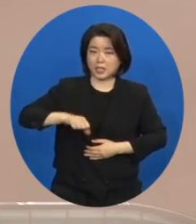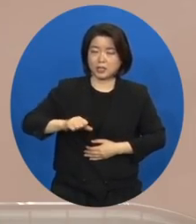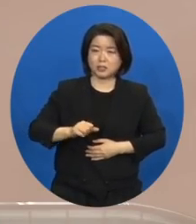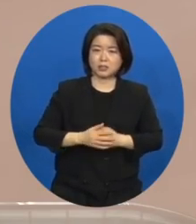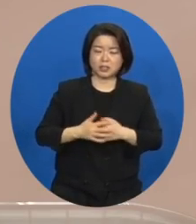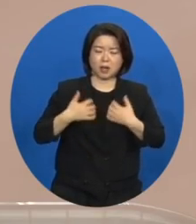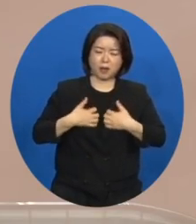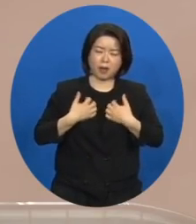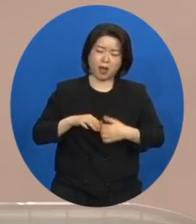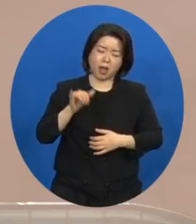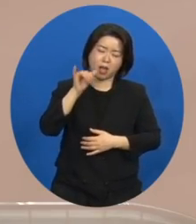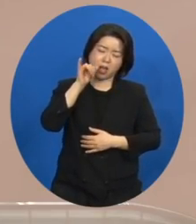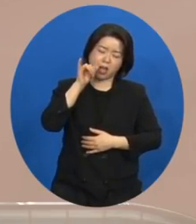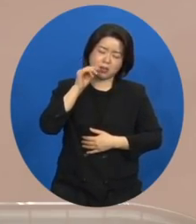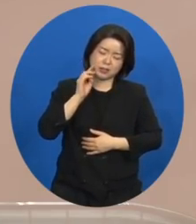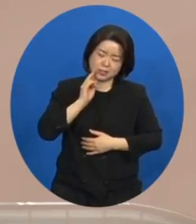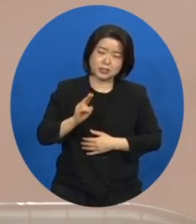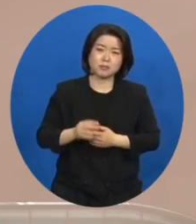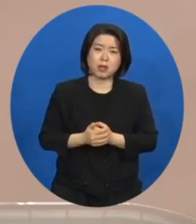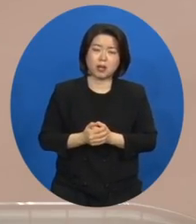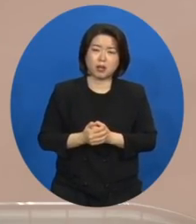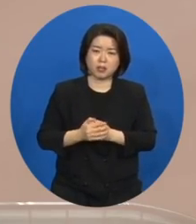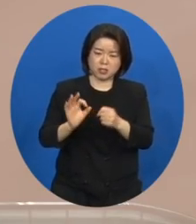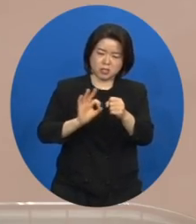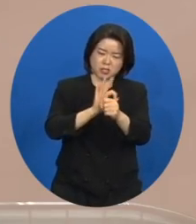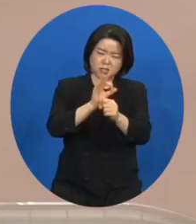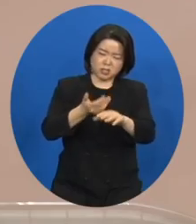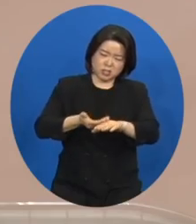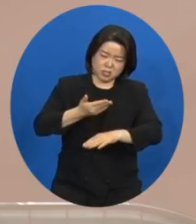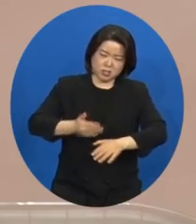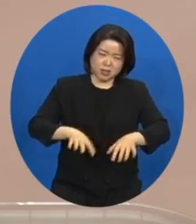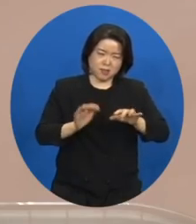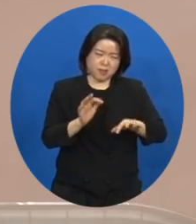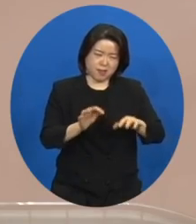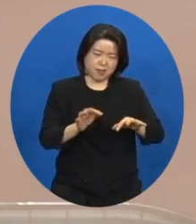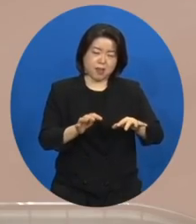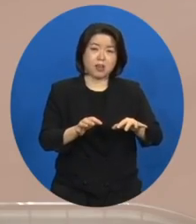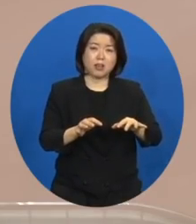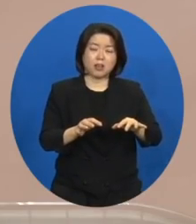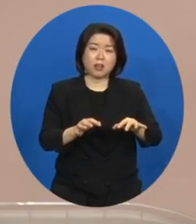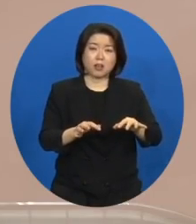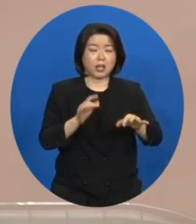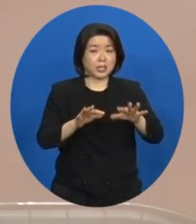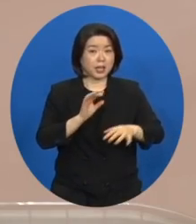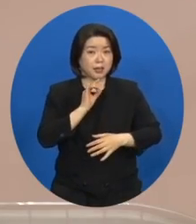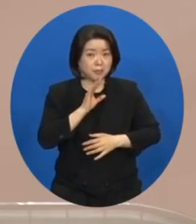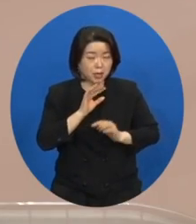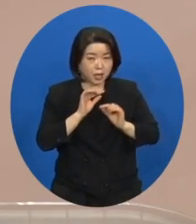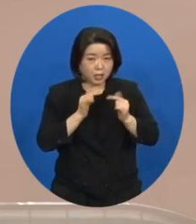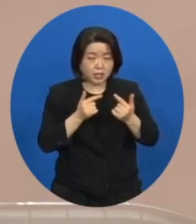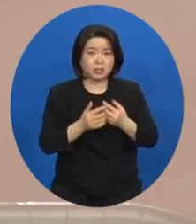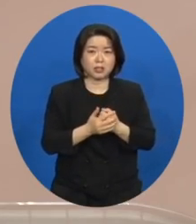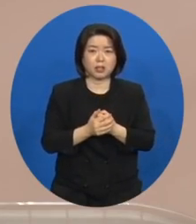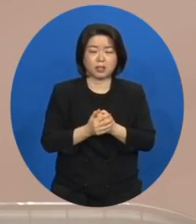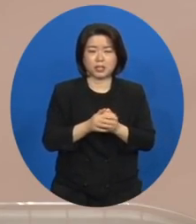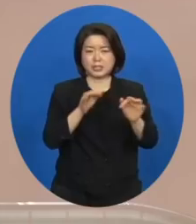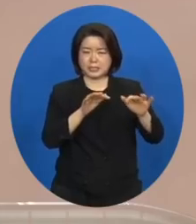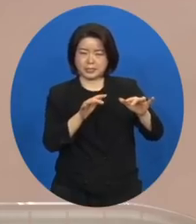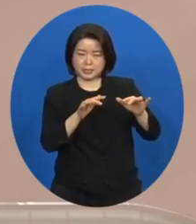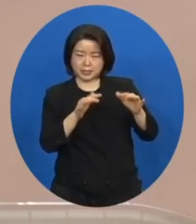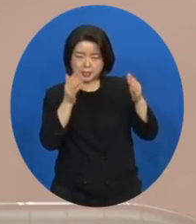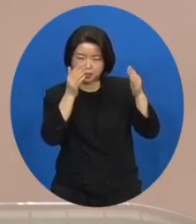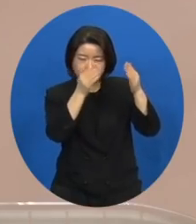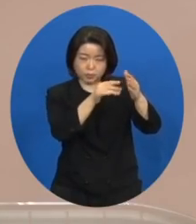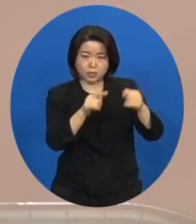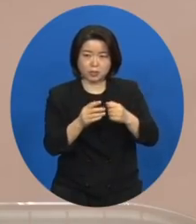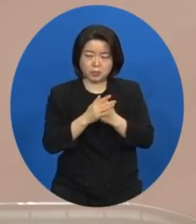심하게 빠져서 열매 수간을 게임을 하고 게임만 하는 것이 아니라 여러분 게임을 하게되면 민감해 지면서 그